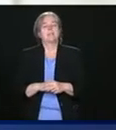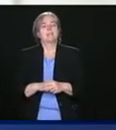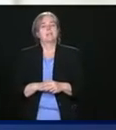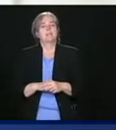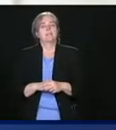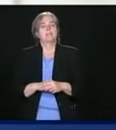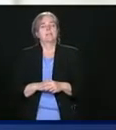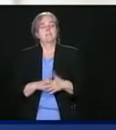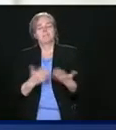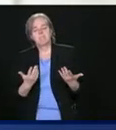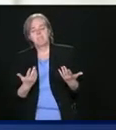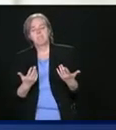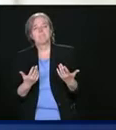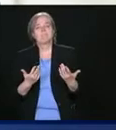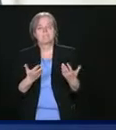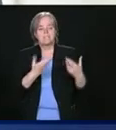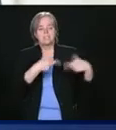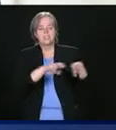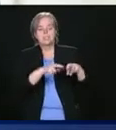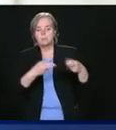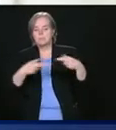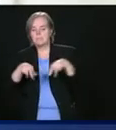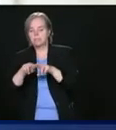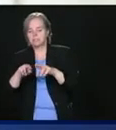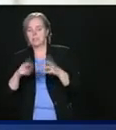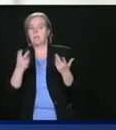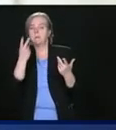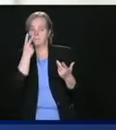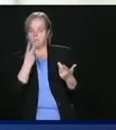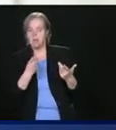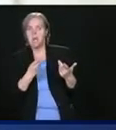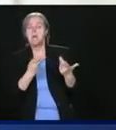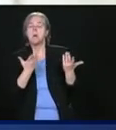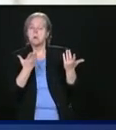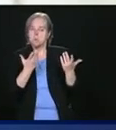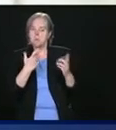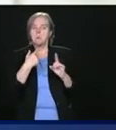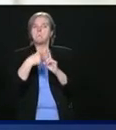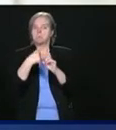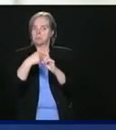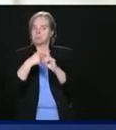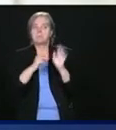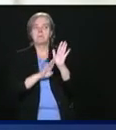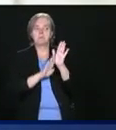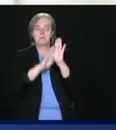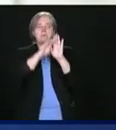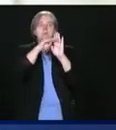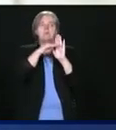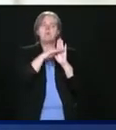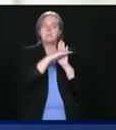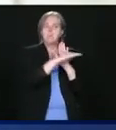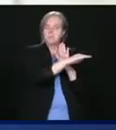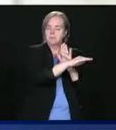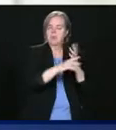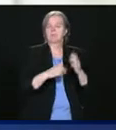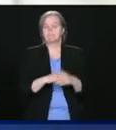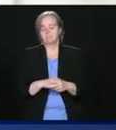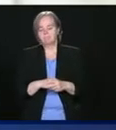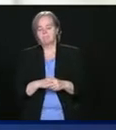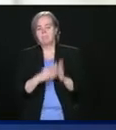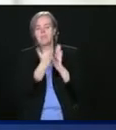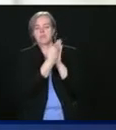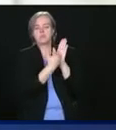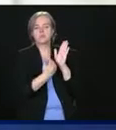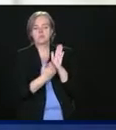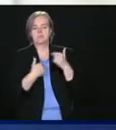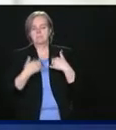dans une bonne position. Et donc, le fait d'aplanir la courbe. Nous avons inclus les États-Unis